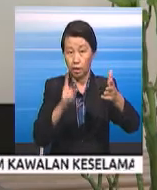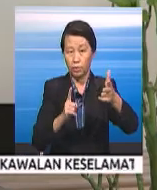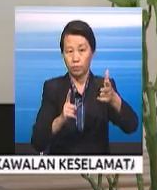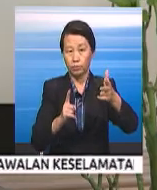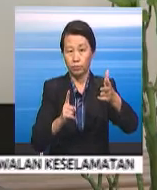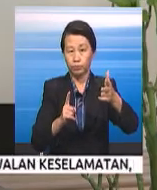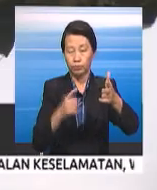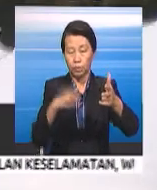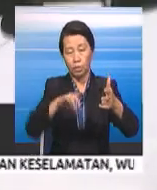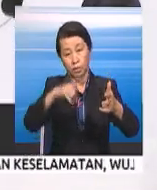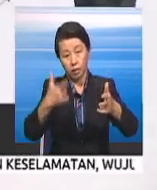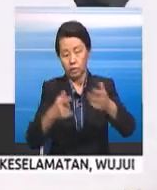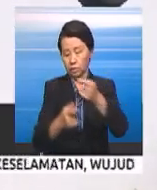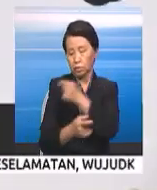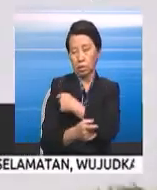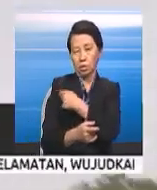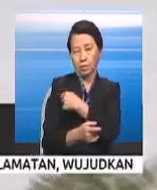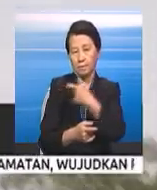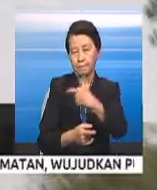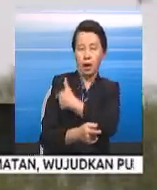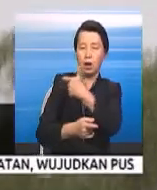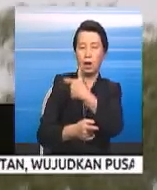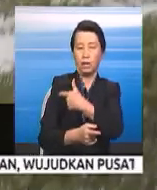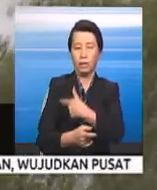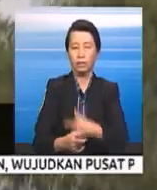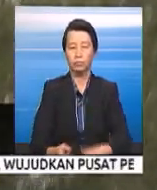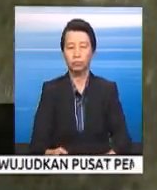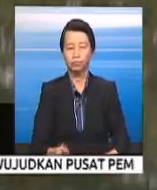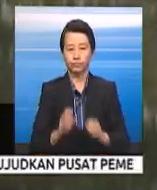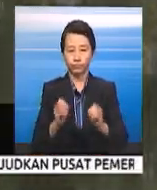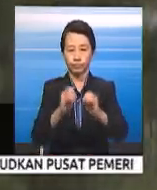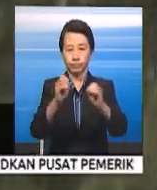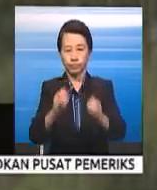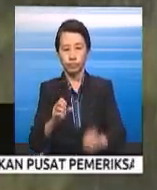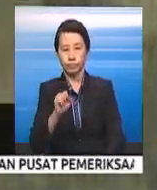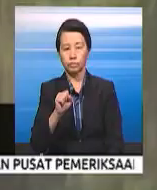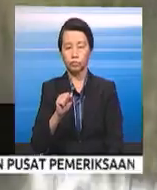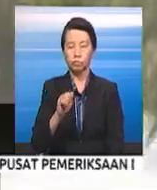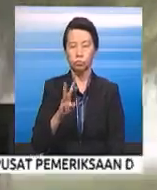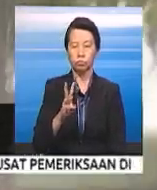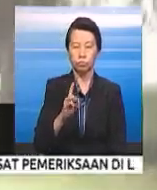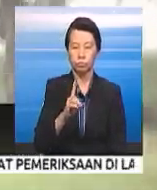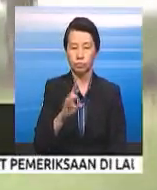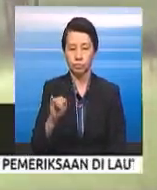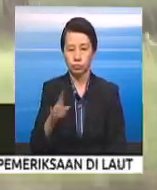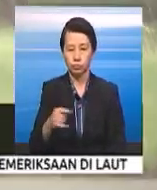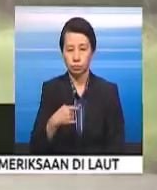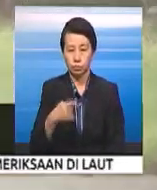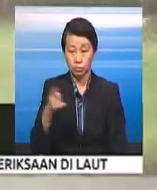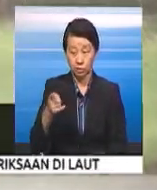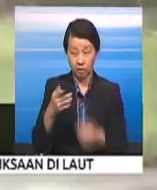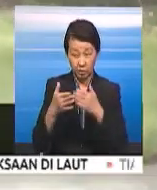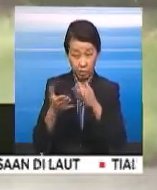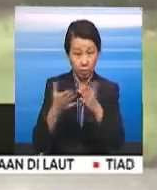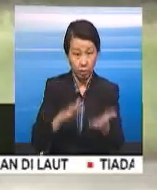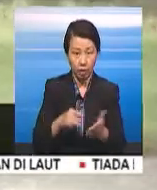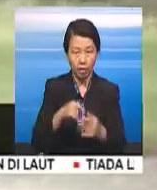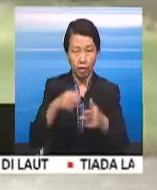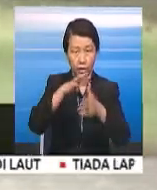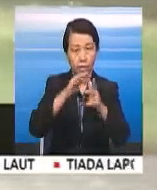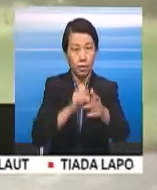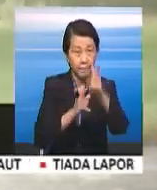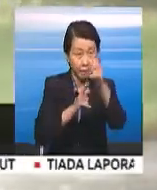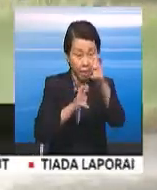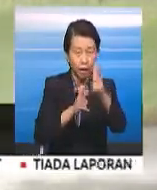kanan dia kena tembak. Manakala dalam ops Selamat Sawadi di Betung, nyawanya hampir melayang apabila pesawatnya